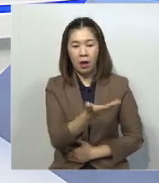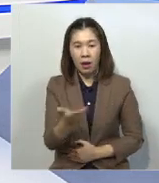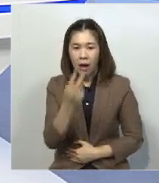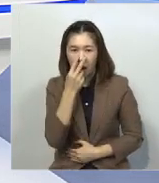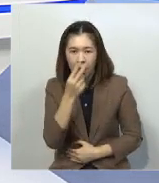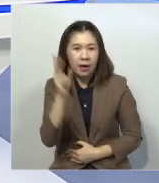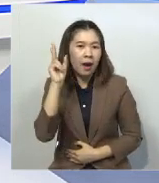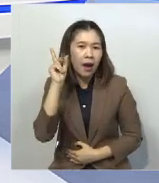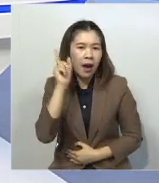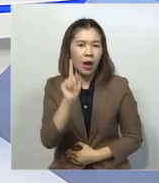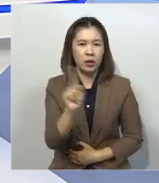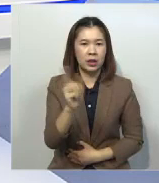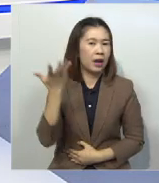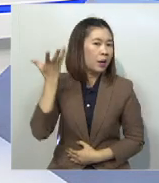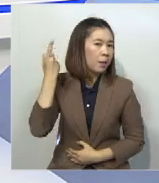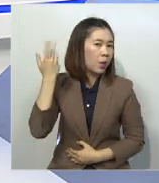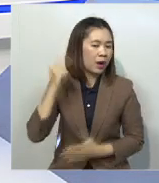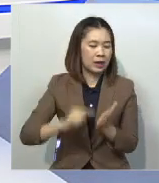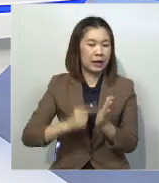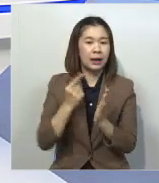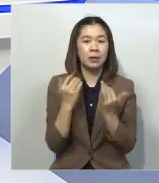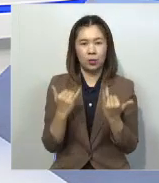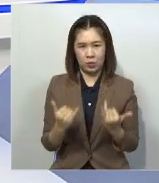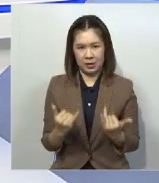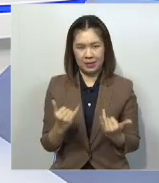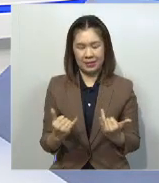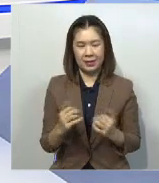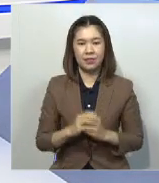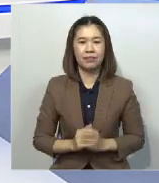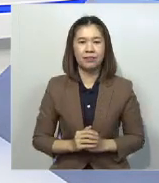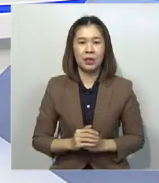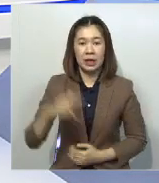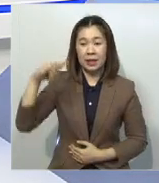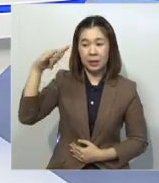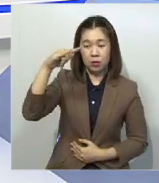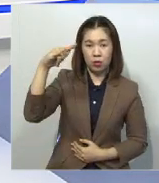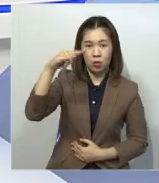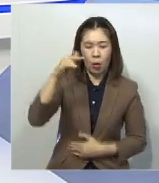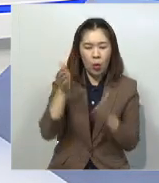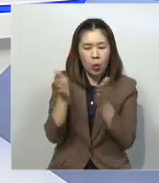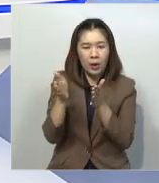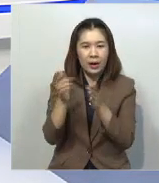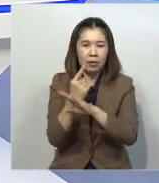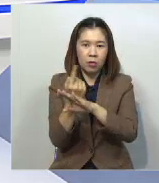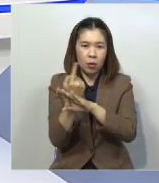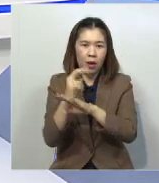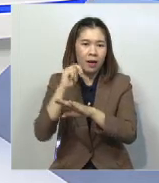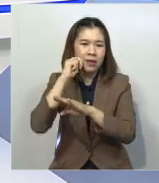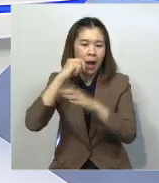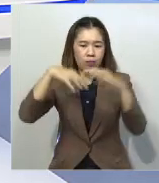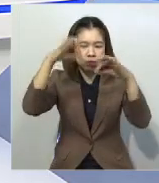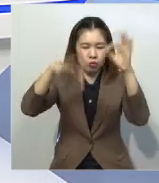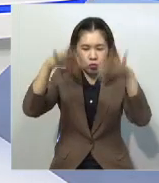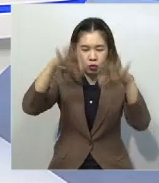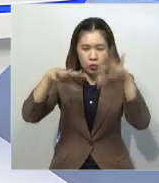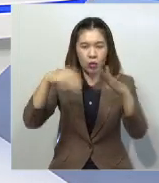ก็เห็นข่าวตั้งแต่เมื่อวานแล้วว่าจะเริ่มปฏิบัติการในวันนี้นะคะก็คือการนำโดรนเนี่ยขึ้นไปบินแล้วก็พ่นละอองน้ำเข้ามาเพื่อล